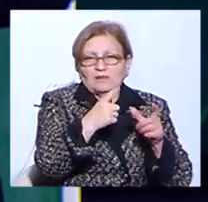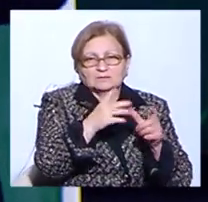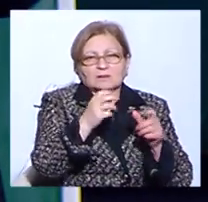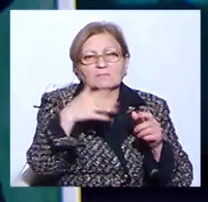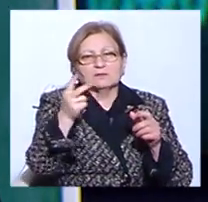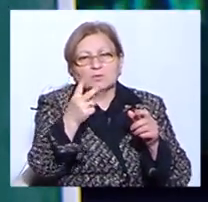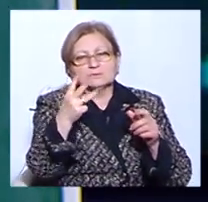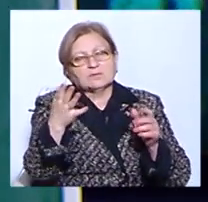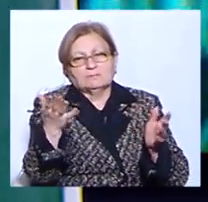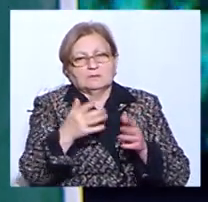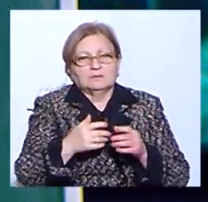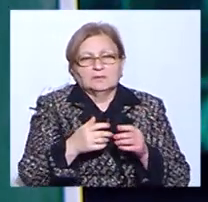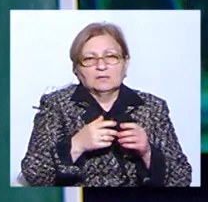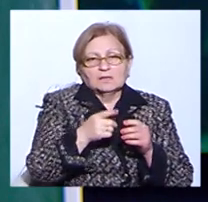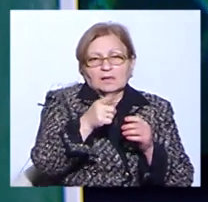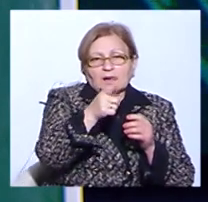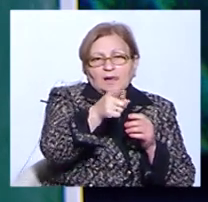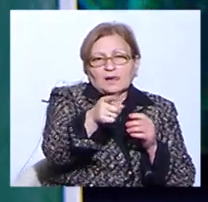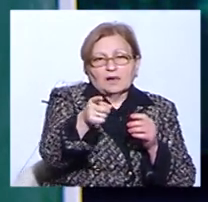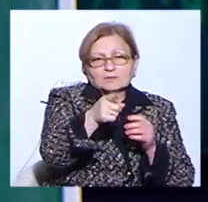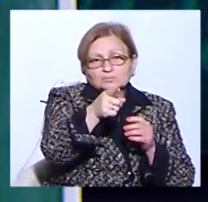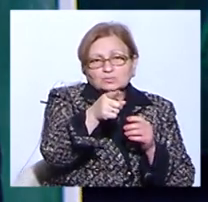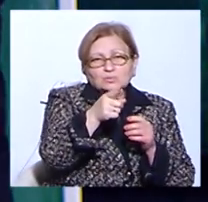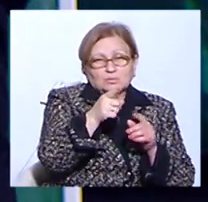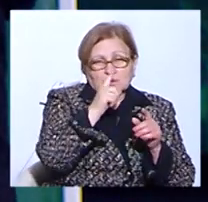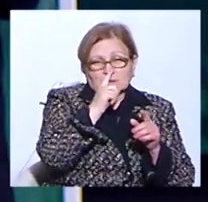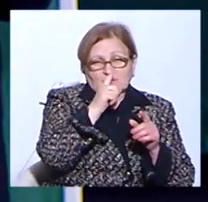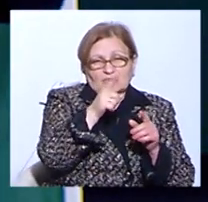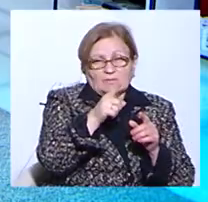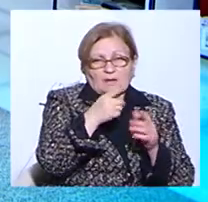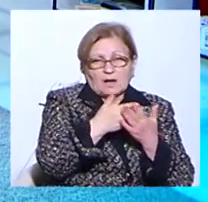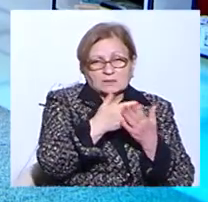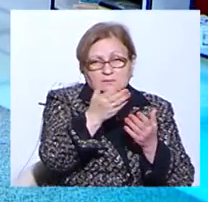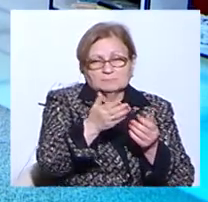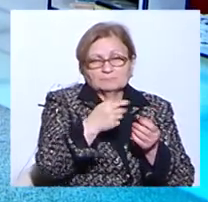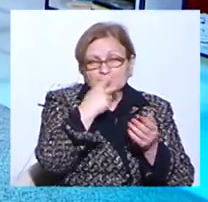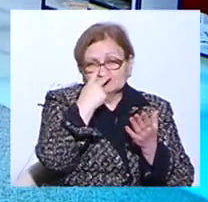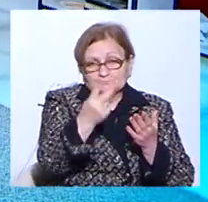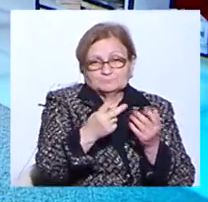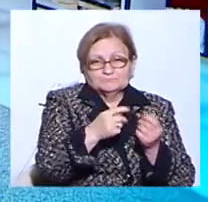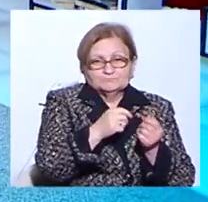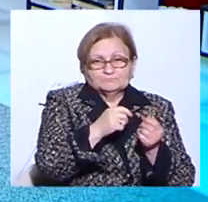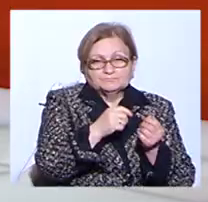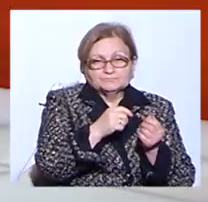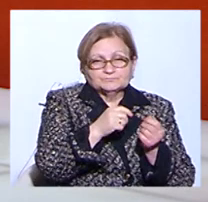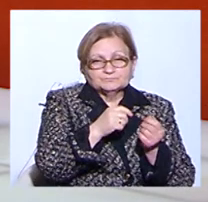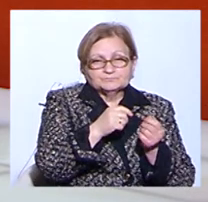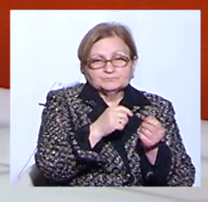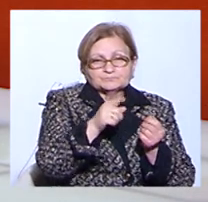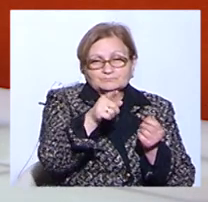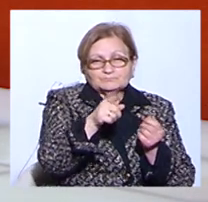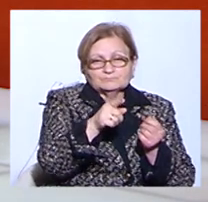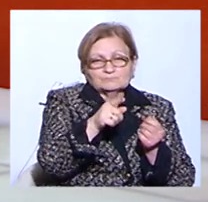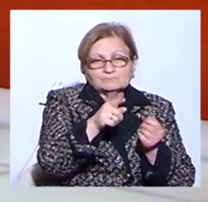როგორ გამოვყო მთელი. აი ამ მაგალითზე თუ გავჩერდები მე, ძალიან კარგად ხედავ, რომ აი ამ მაგალითის